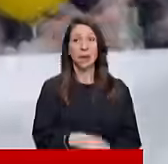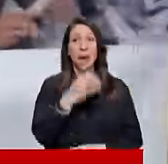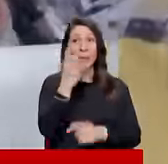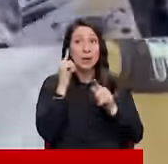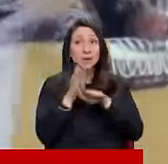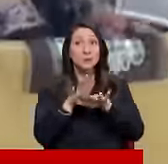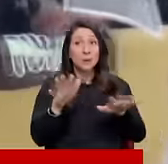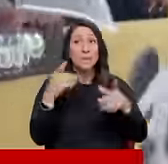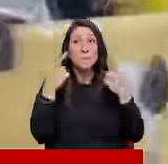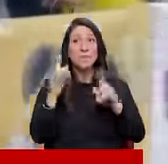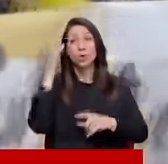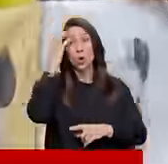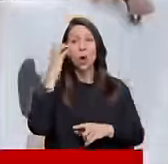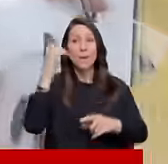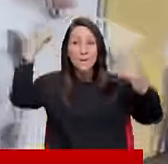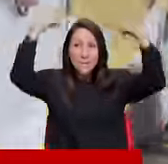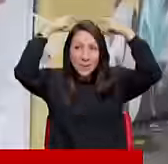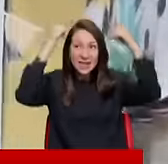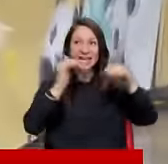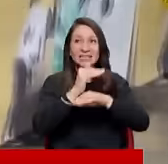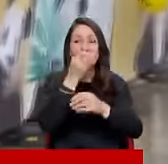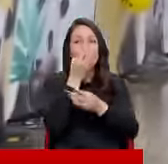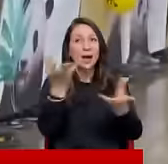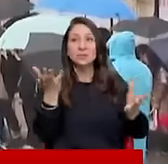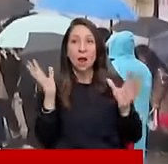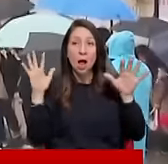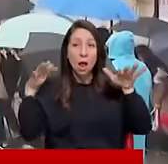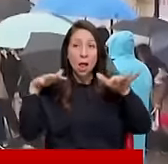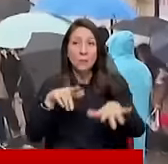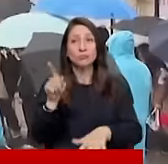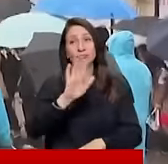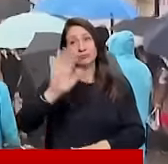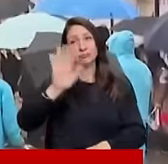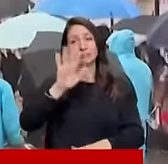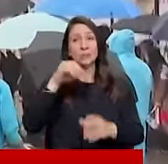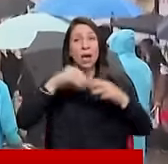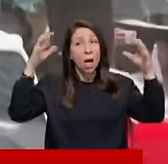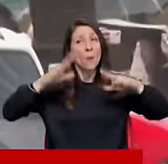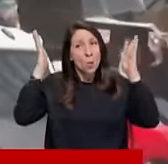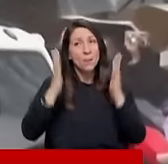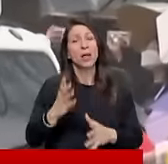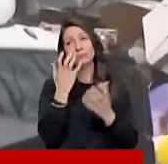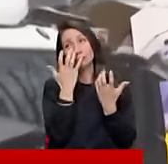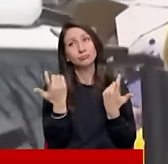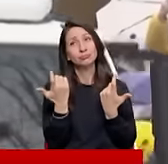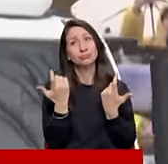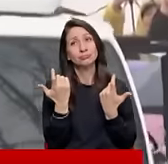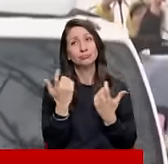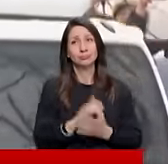Haberin duyulmasıyla binlerce Koreli pandanın yaşadığı park önünde toplandı. Onu uğurlamak için yağmur altında beklemeye